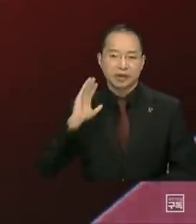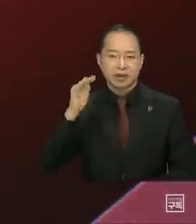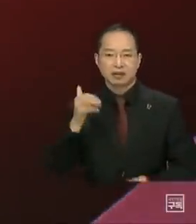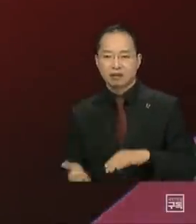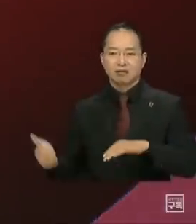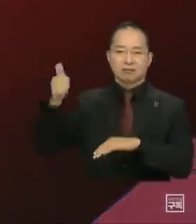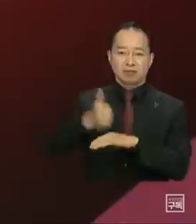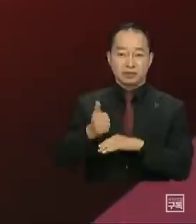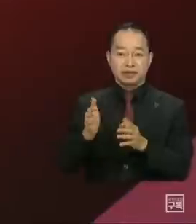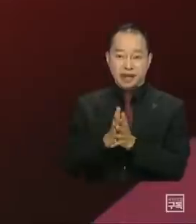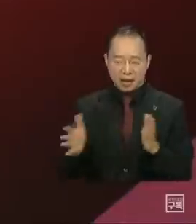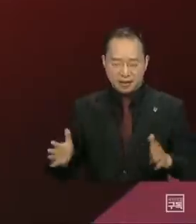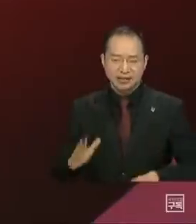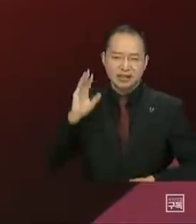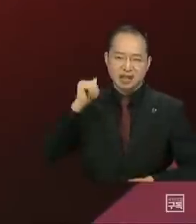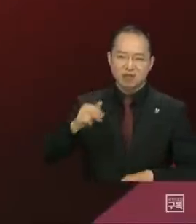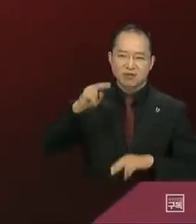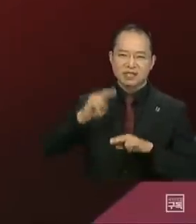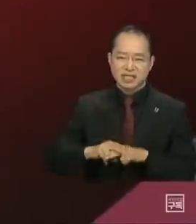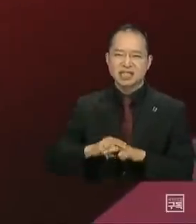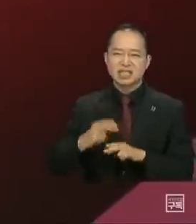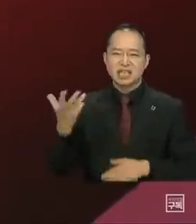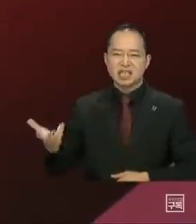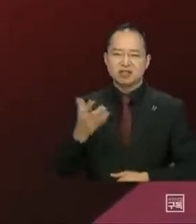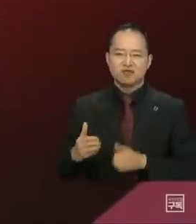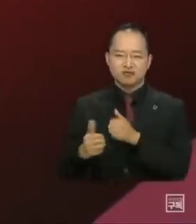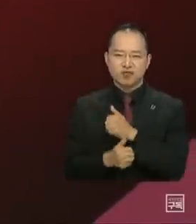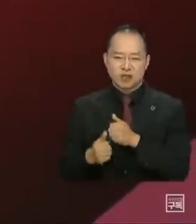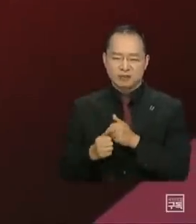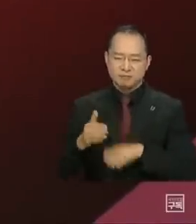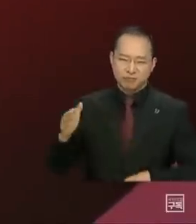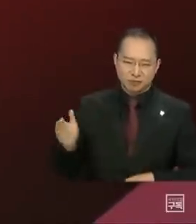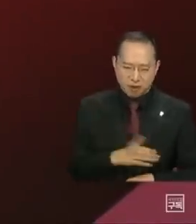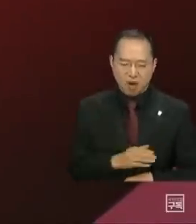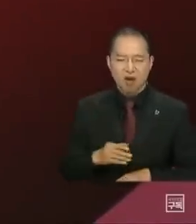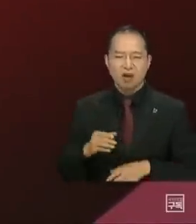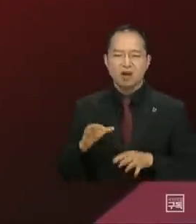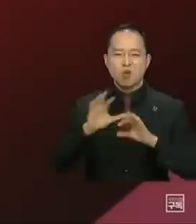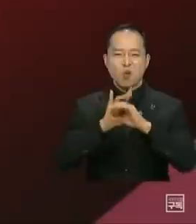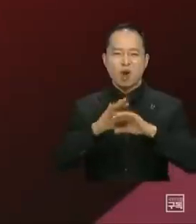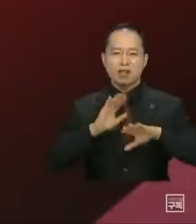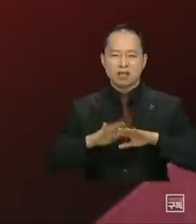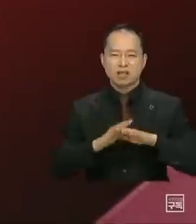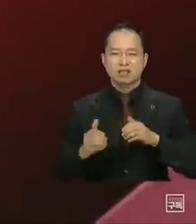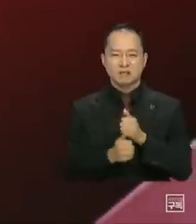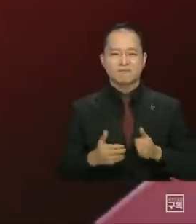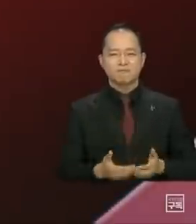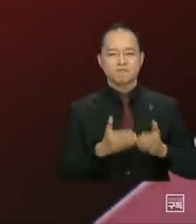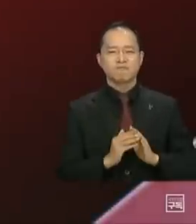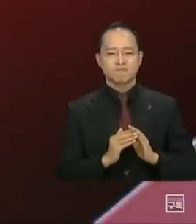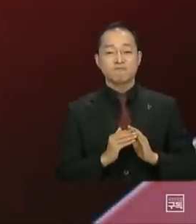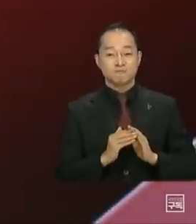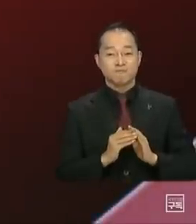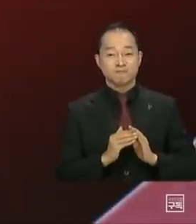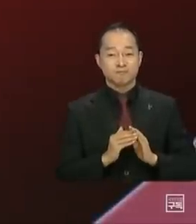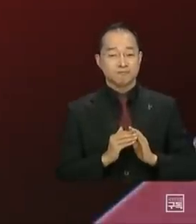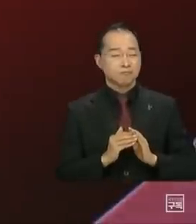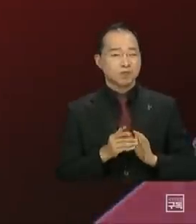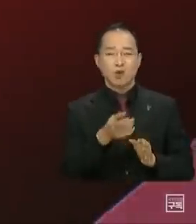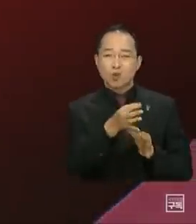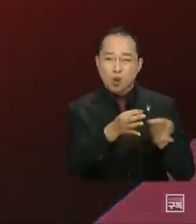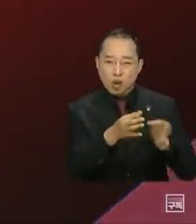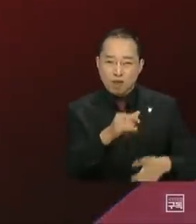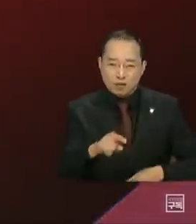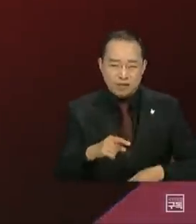당시부터 비상경제대응팀을 구성하려고 합니다. 그렇게 해서 소상공인 자영업 대책을